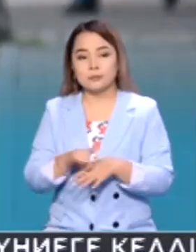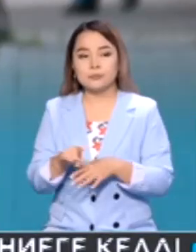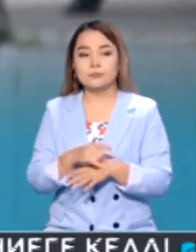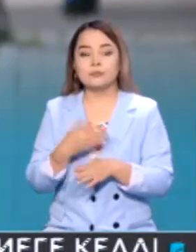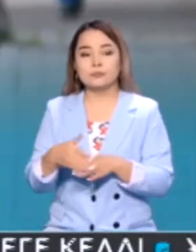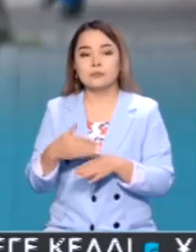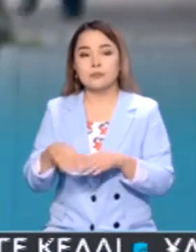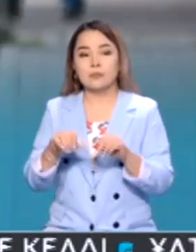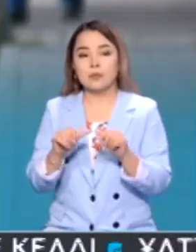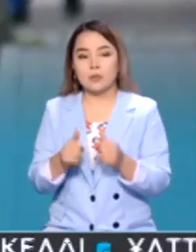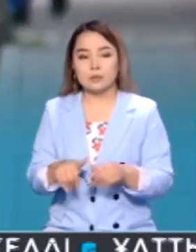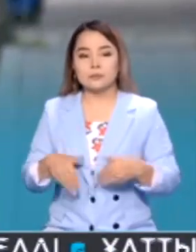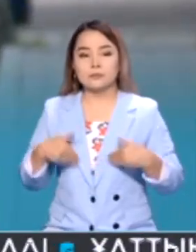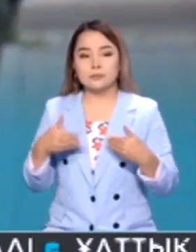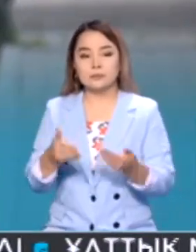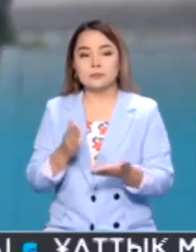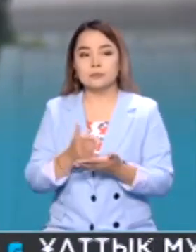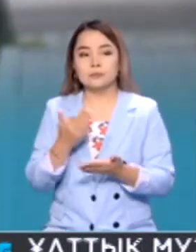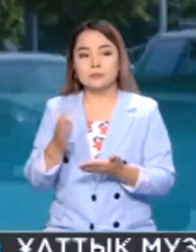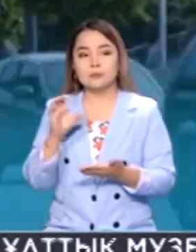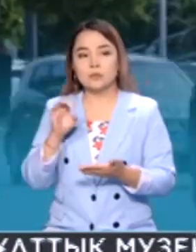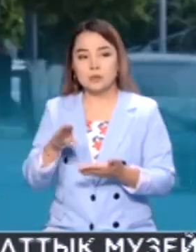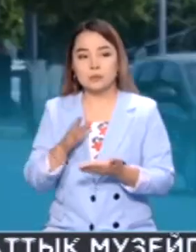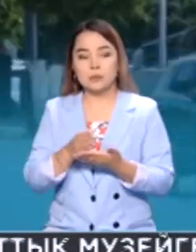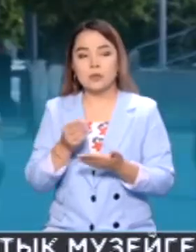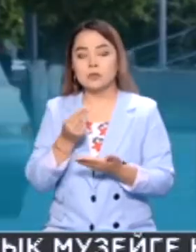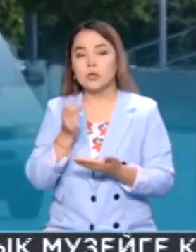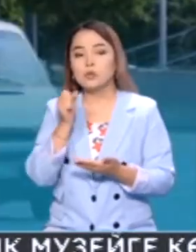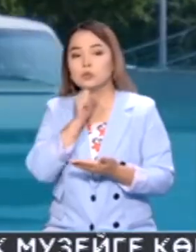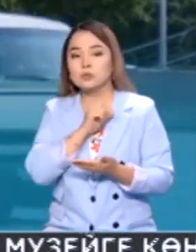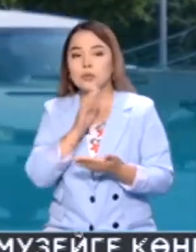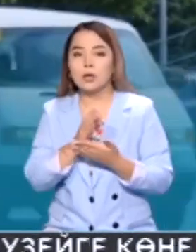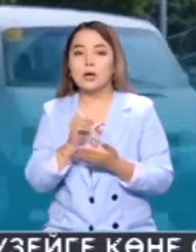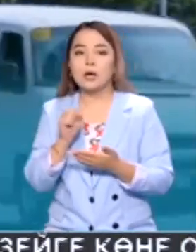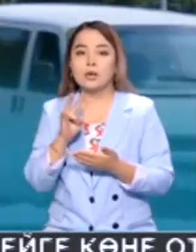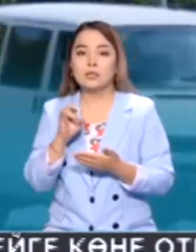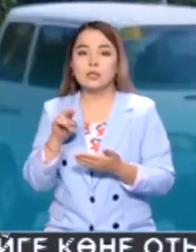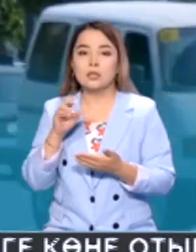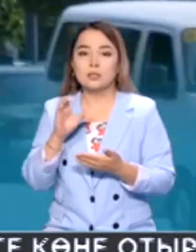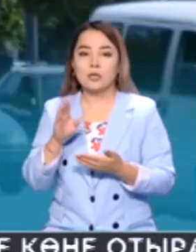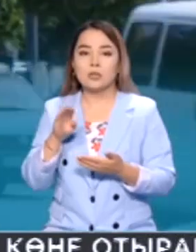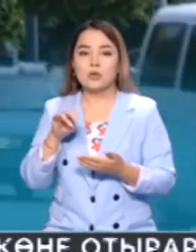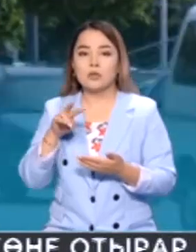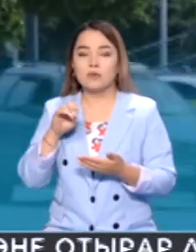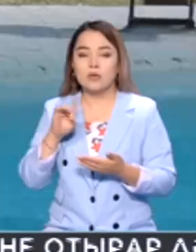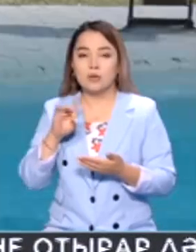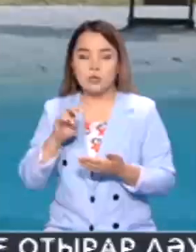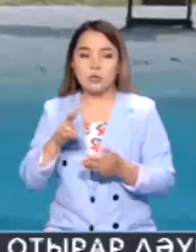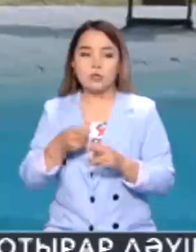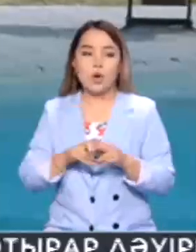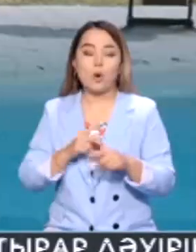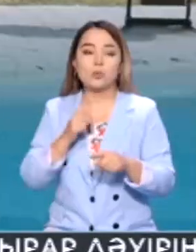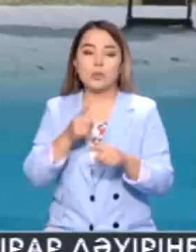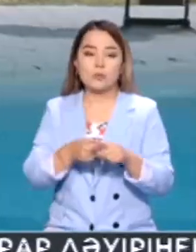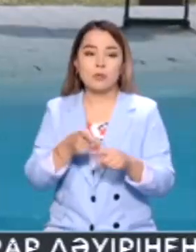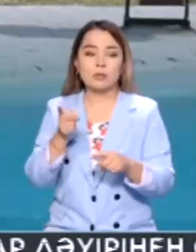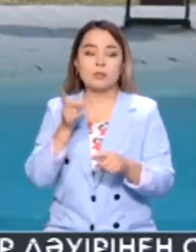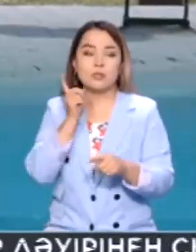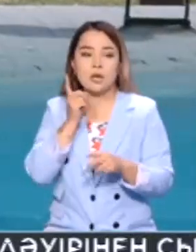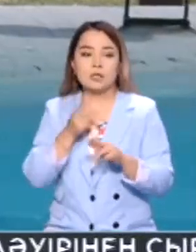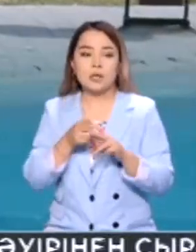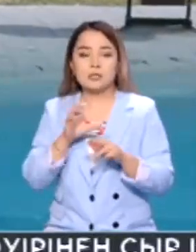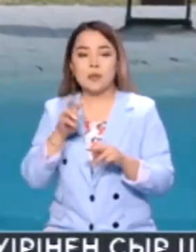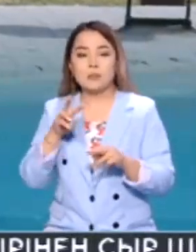несие рәсімдеуге кеңес береді. Шоттардан ақша ұрлау үшін AnyDesk, TeamViewer тыңшылық қосымшаларын орнатуға,